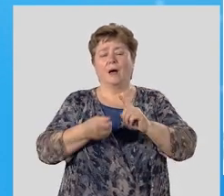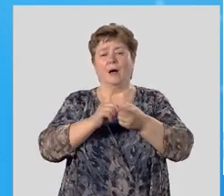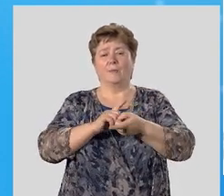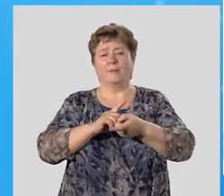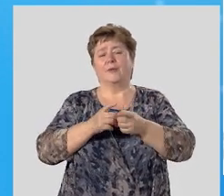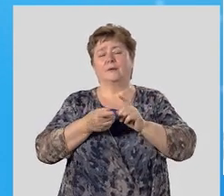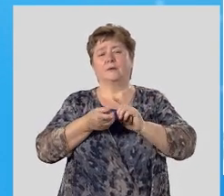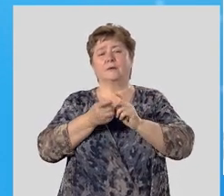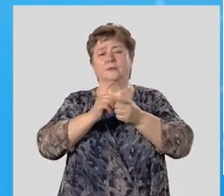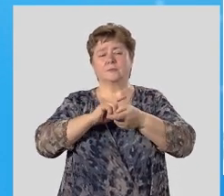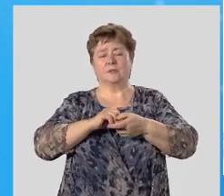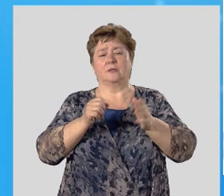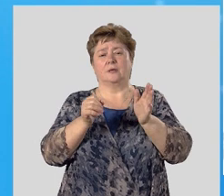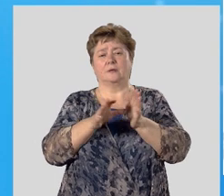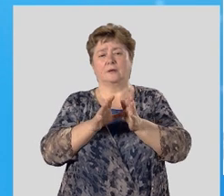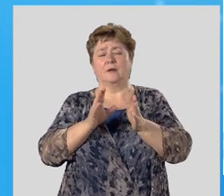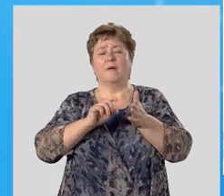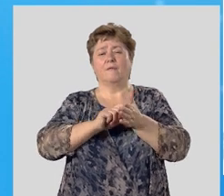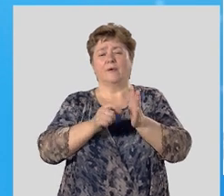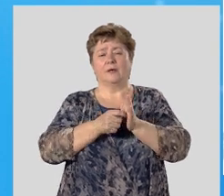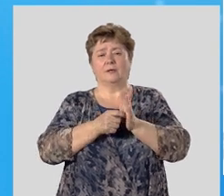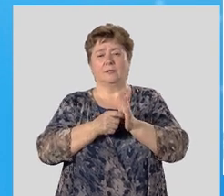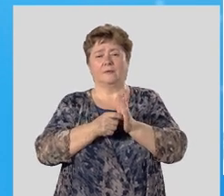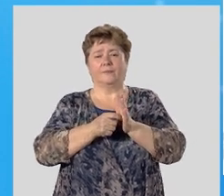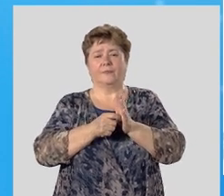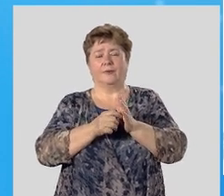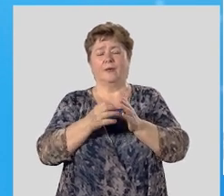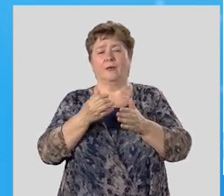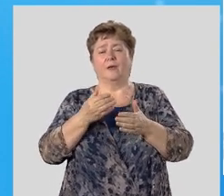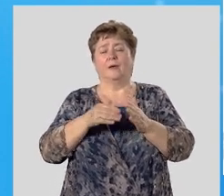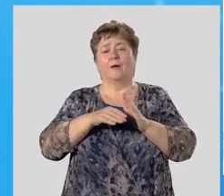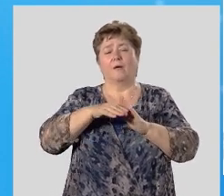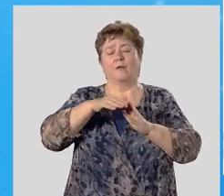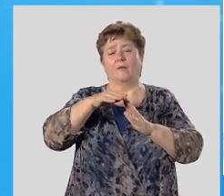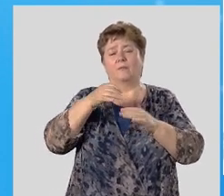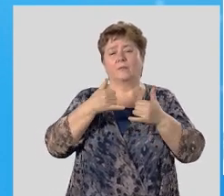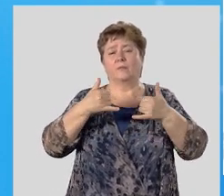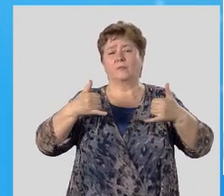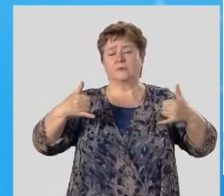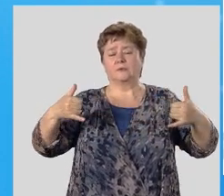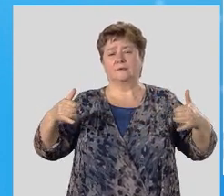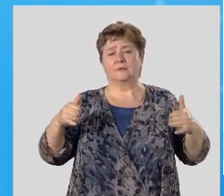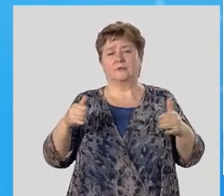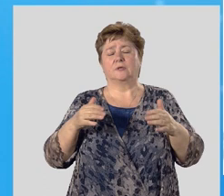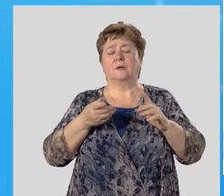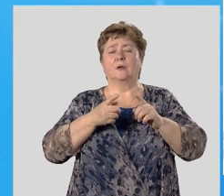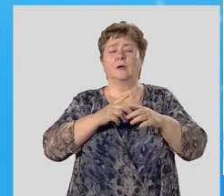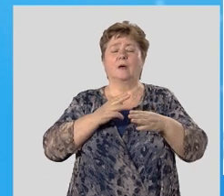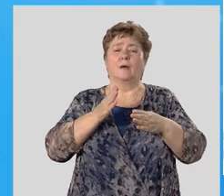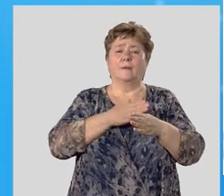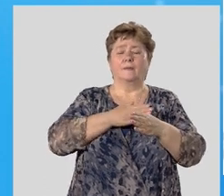и превращение энергии в клетки, ее рост, развитие,